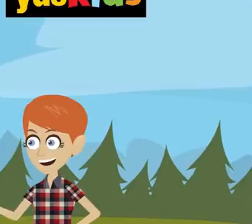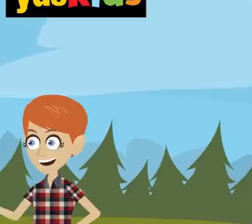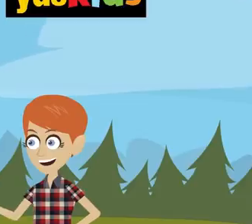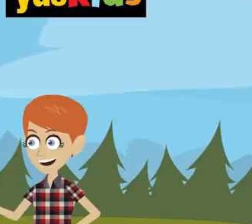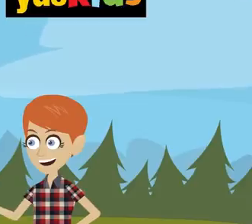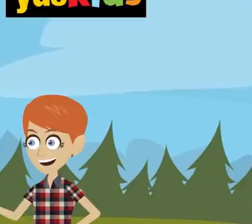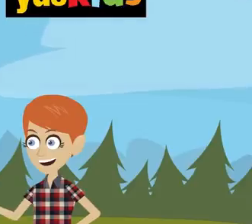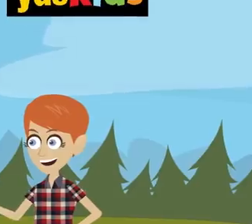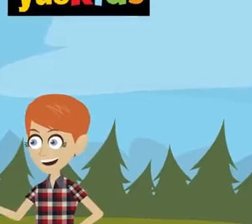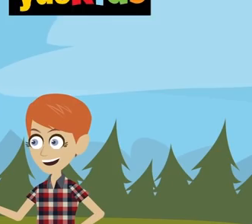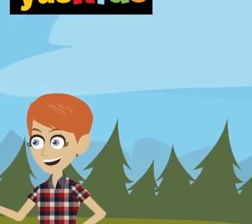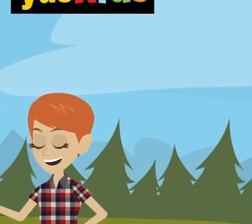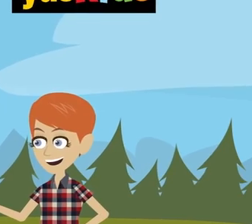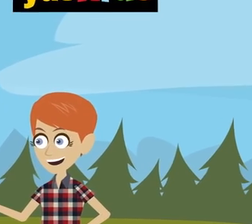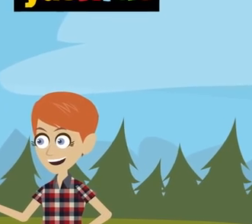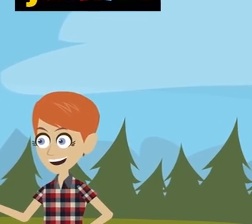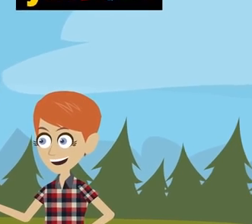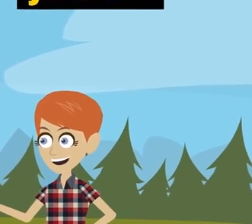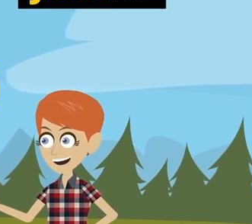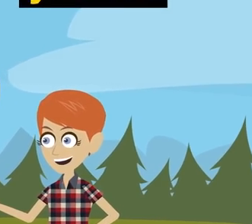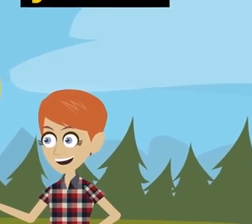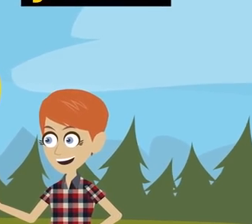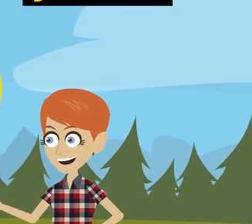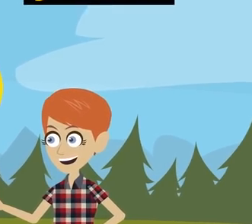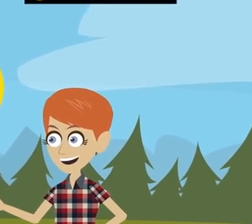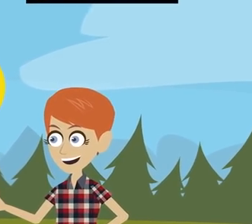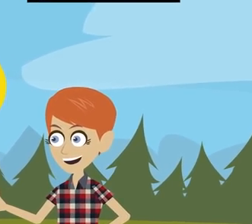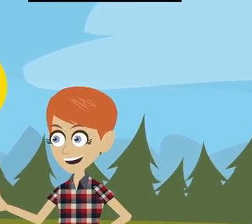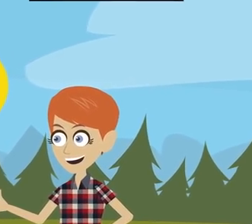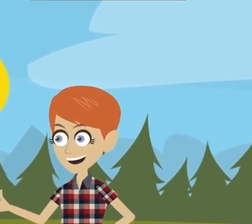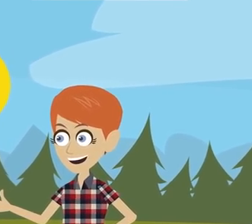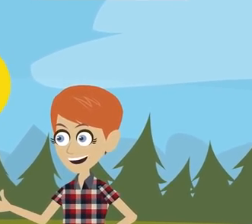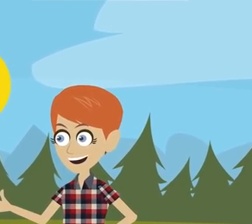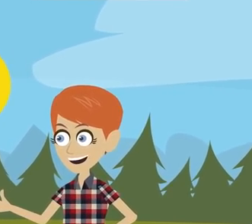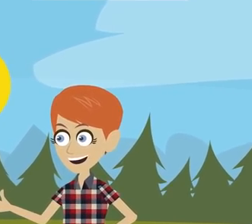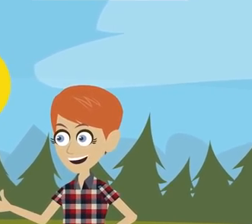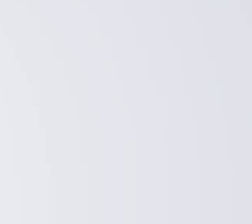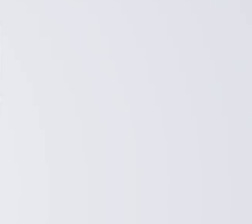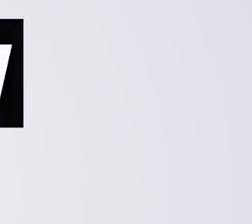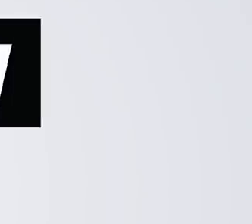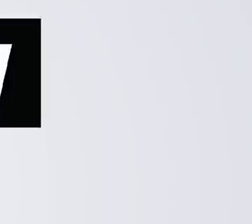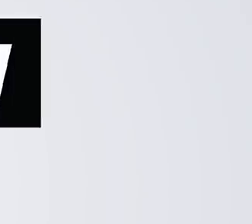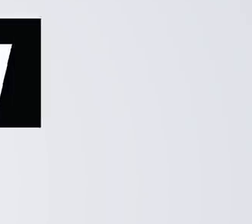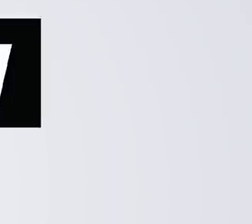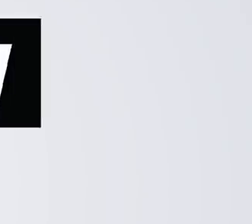hem İngilizce öğrenmek hem de harika aktivitelerle doğanın tadını çıkarmak için hemen bize ulaşın.